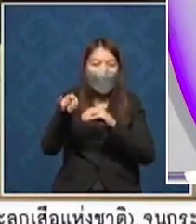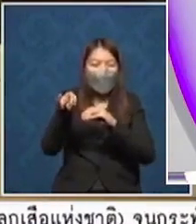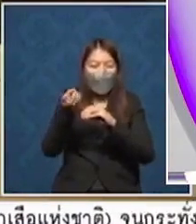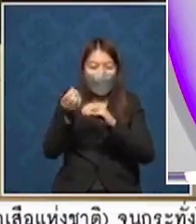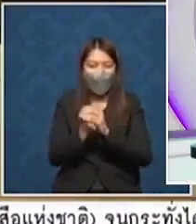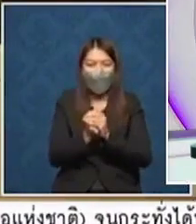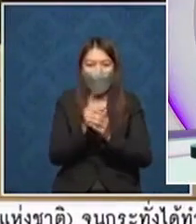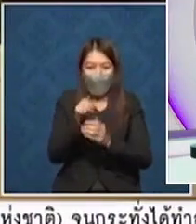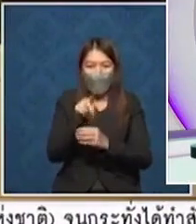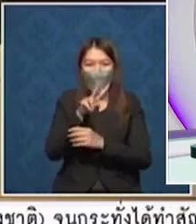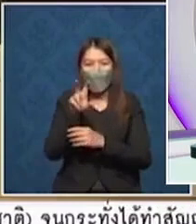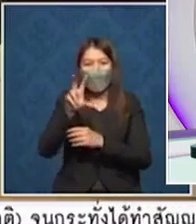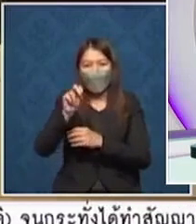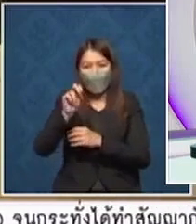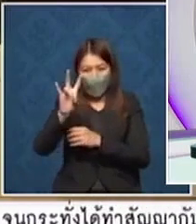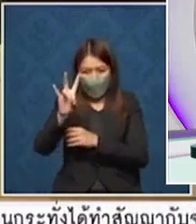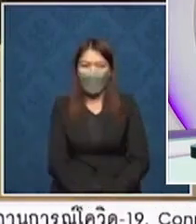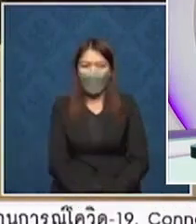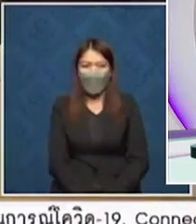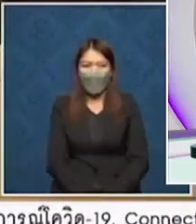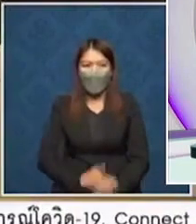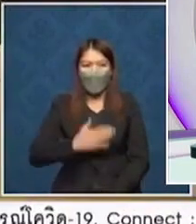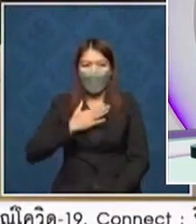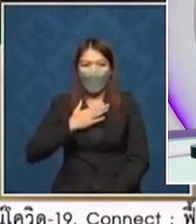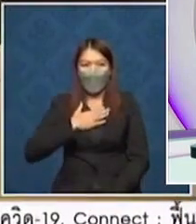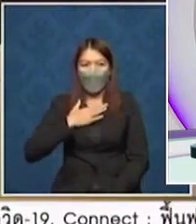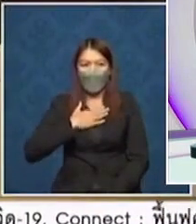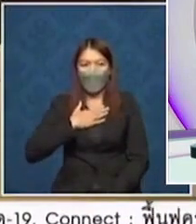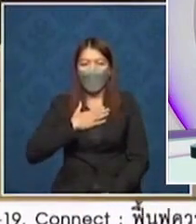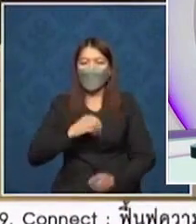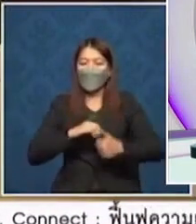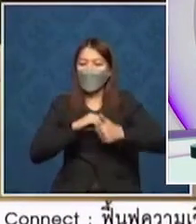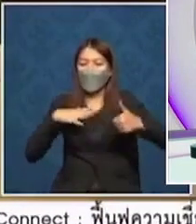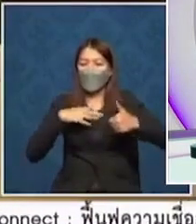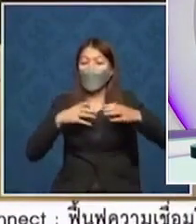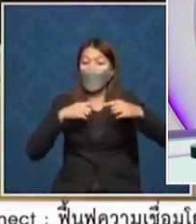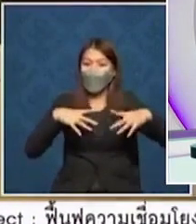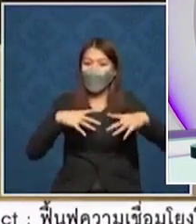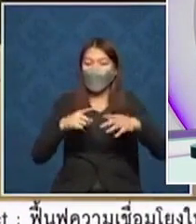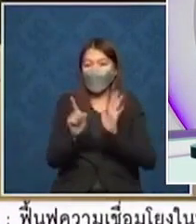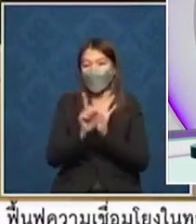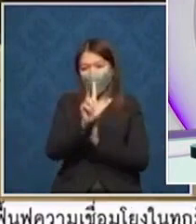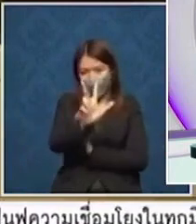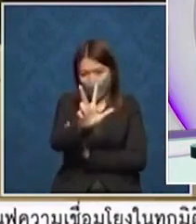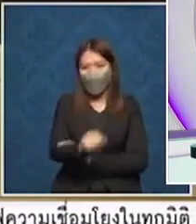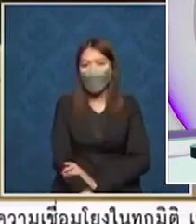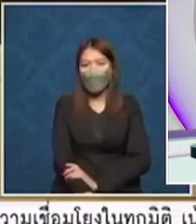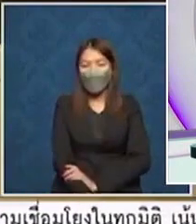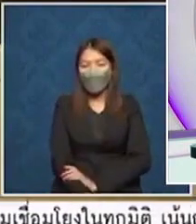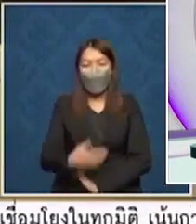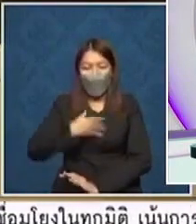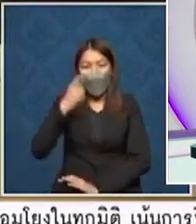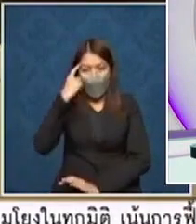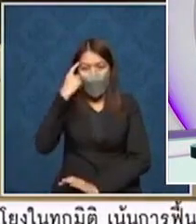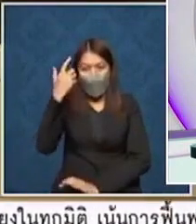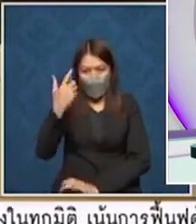ซึ่เป็นฝายรฐบาในปัจุบนไม่ได้ถงถพัดทิงลุกขึ้มาเลยนะคุณสาธิตวงหนองเตย สอสตรางจากประชาิปลาด เดยขอใช้สธ